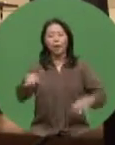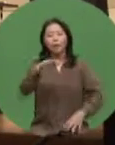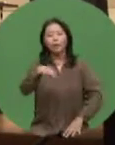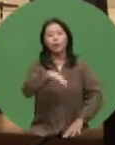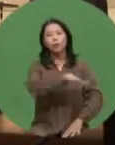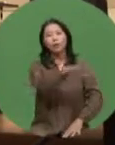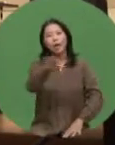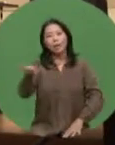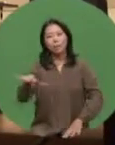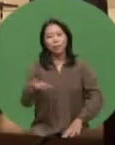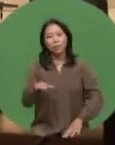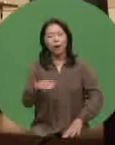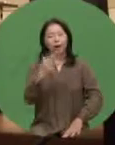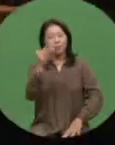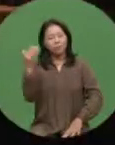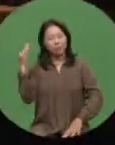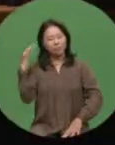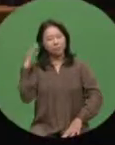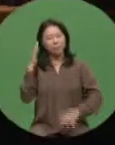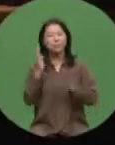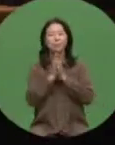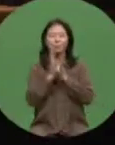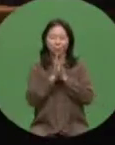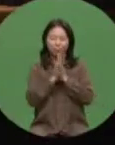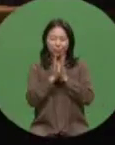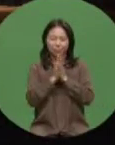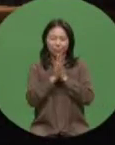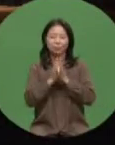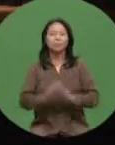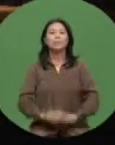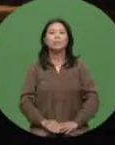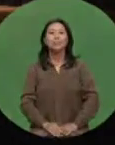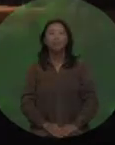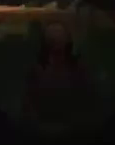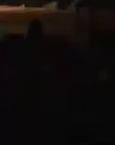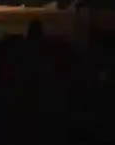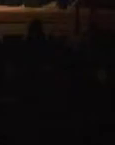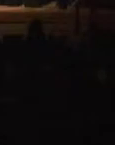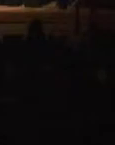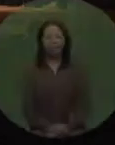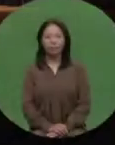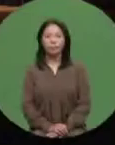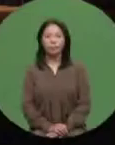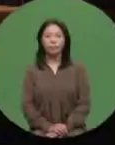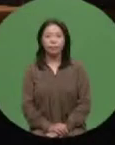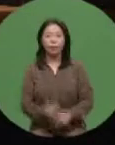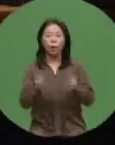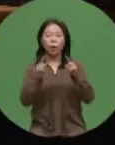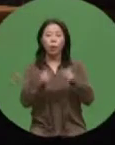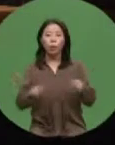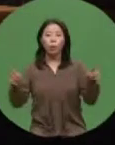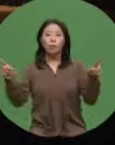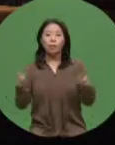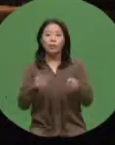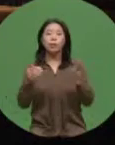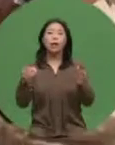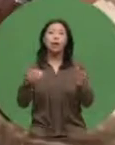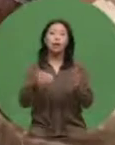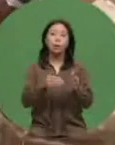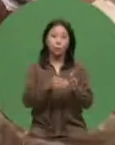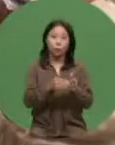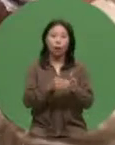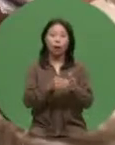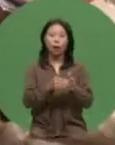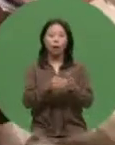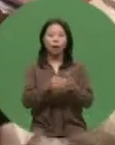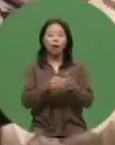場からは惜しみない拍手が送られていました。 コンサートの最後には最大の出し物